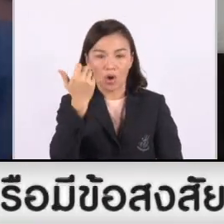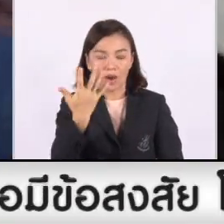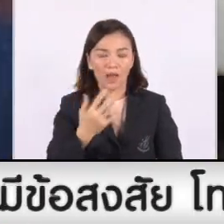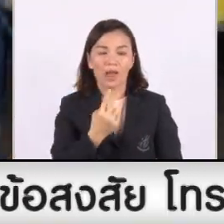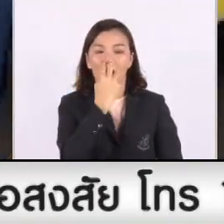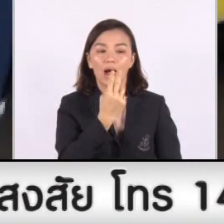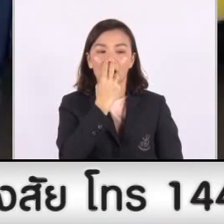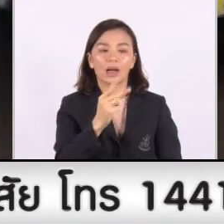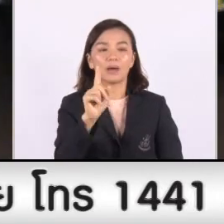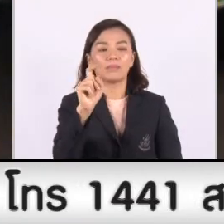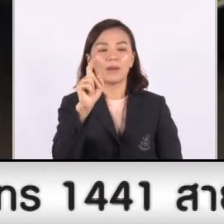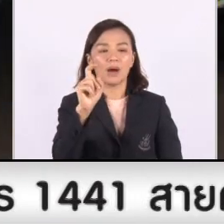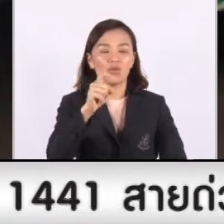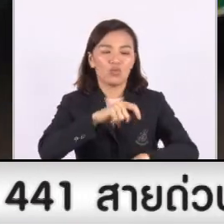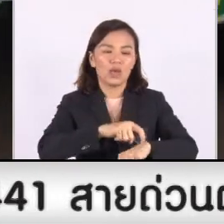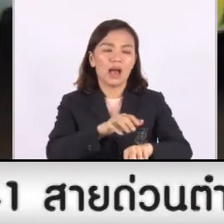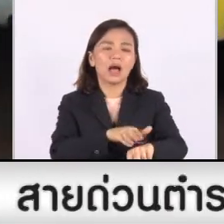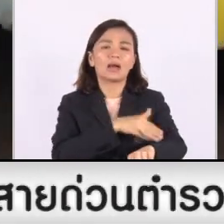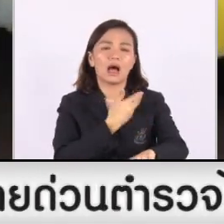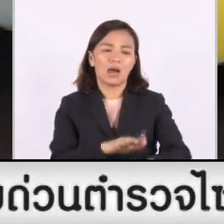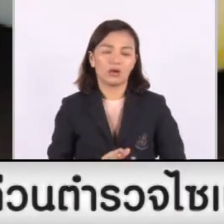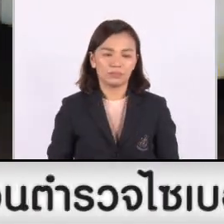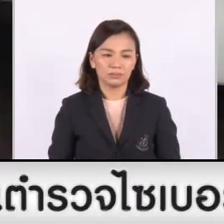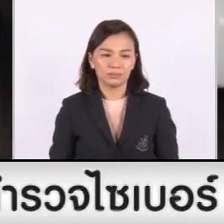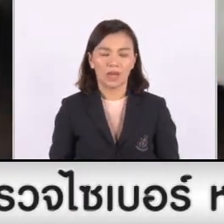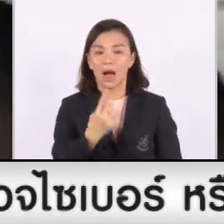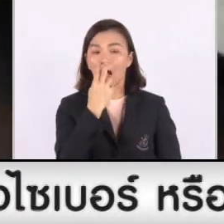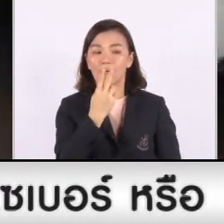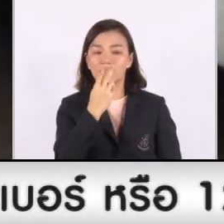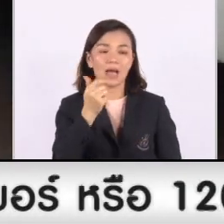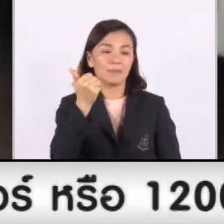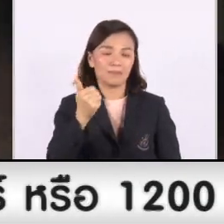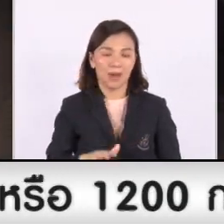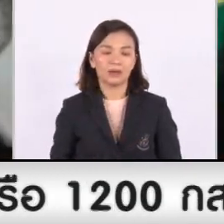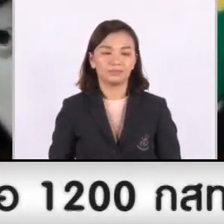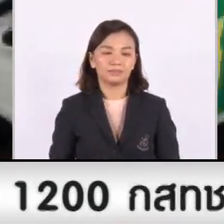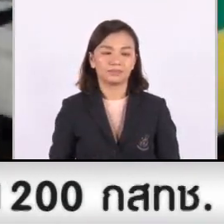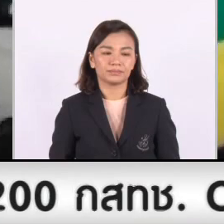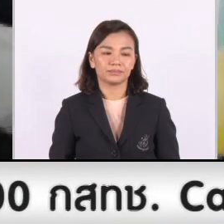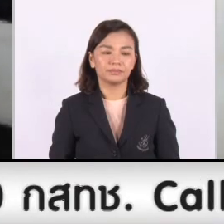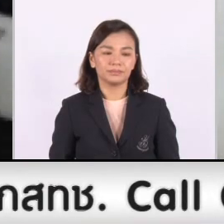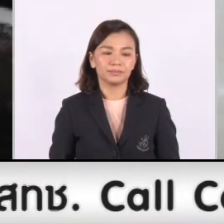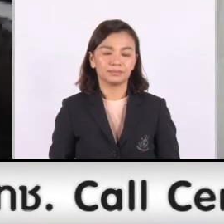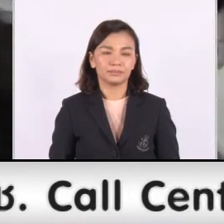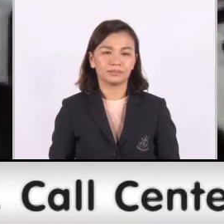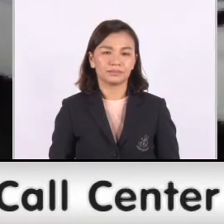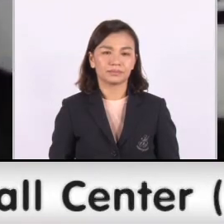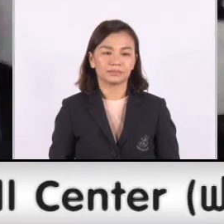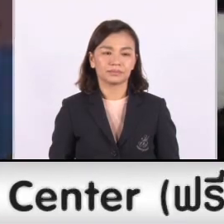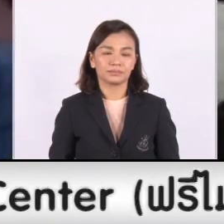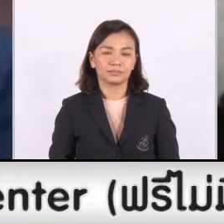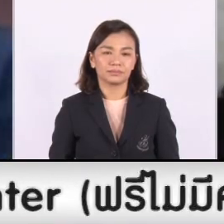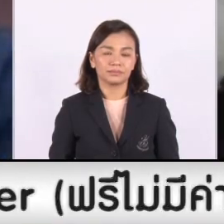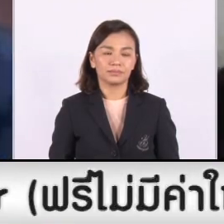ากาศหายใจเป็นเวลานานท่านผู้ชมครับนะน่าเสียใจเป็นอย่างยิ่งเลยสอบถามนางสาวพิษสมัยนะครับ